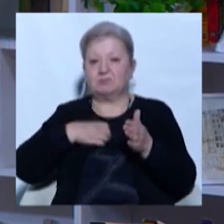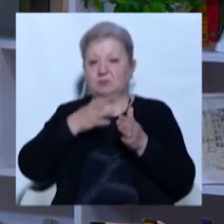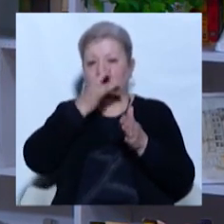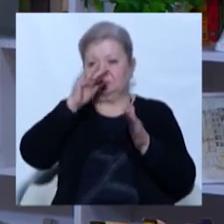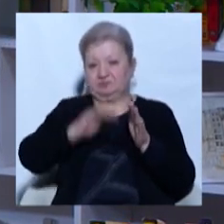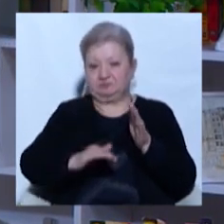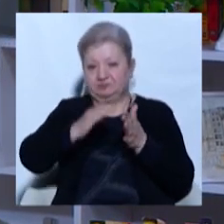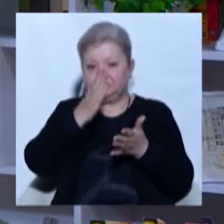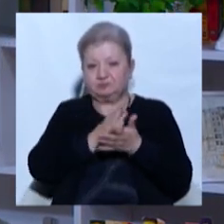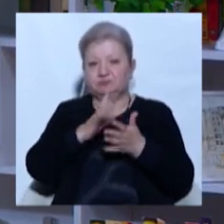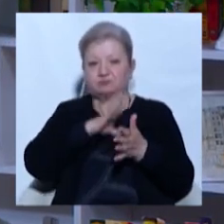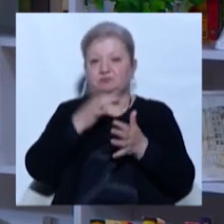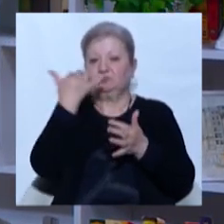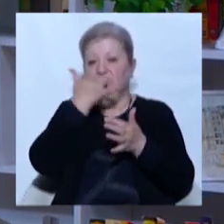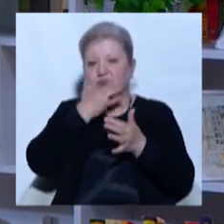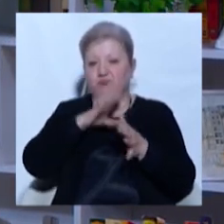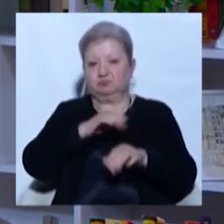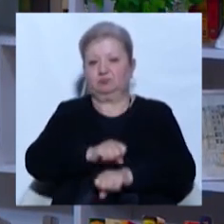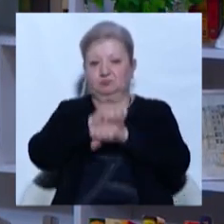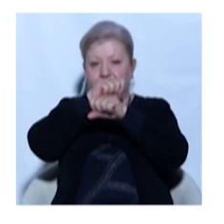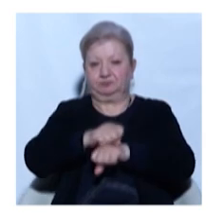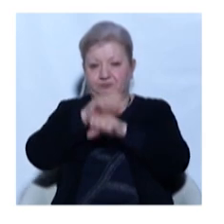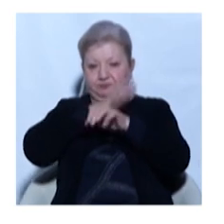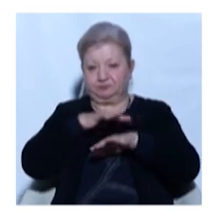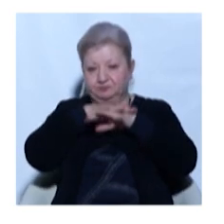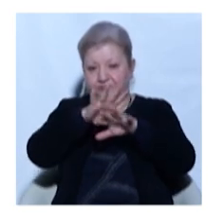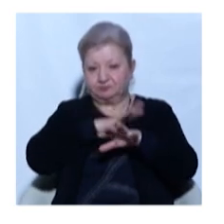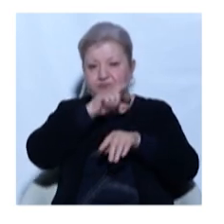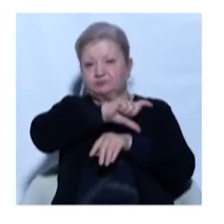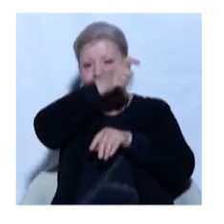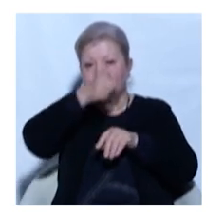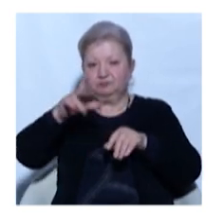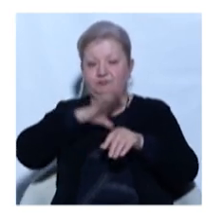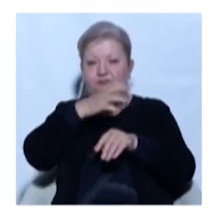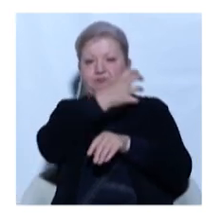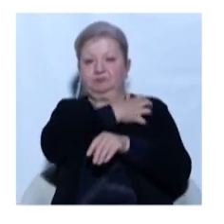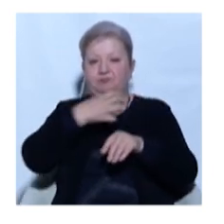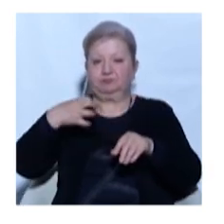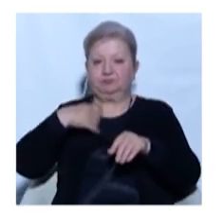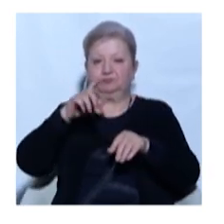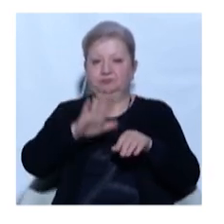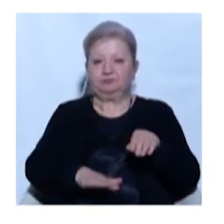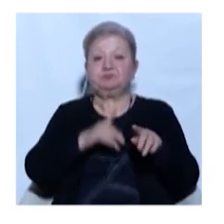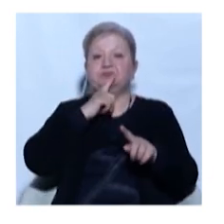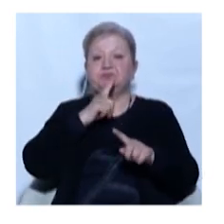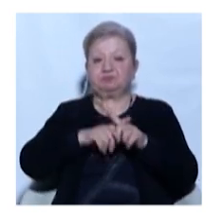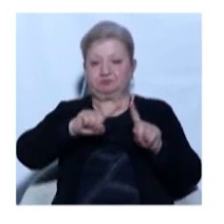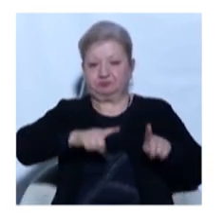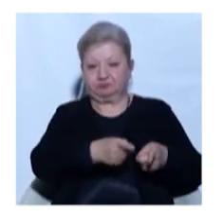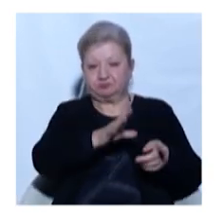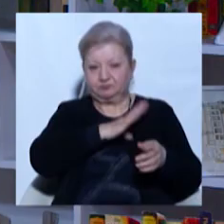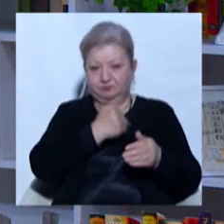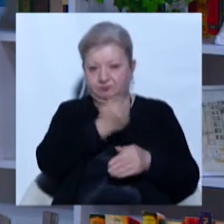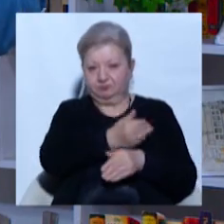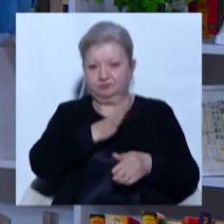ოსების დიდი ლაშქრობა ყოფილა საქართველოში და მათ კასპში ყოფი მეფის ცირეწლოვანი დაც კი დაუტყვევებია და